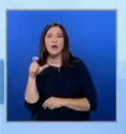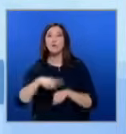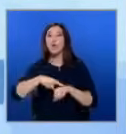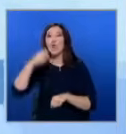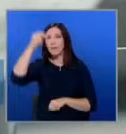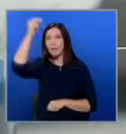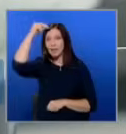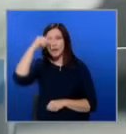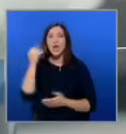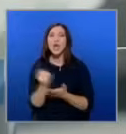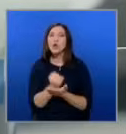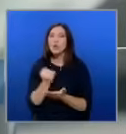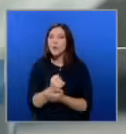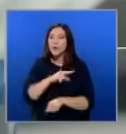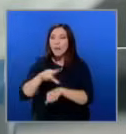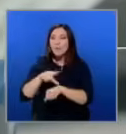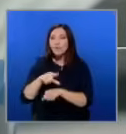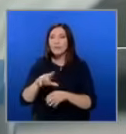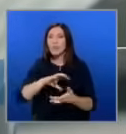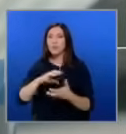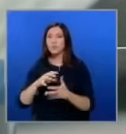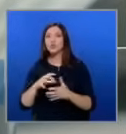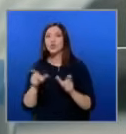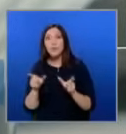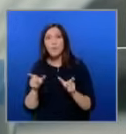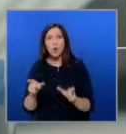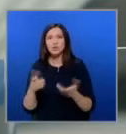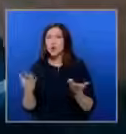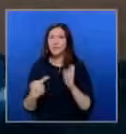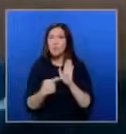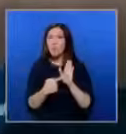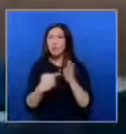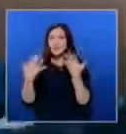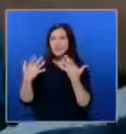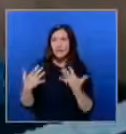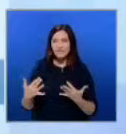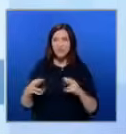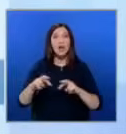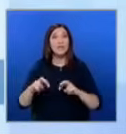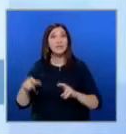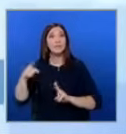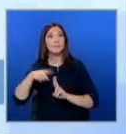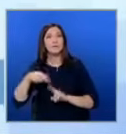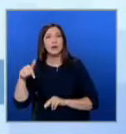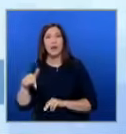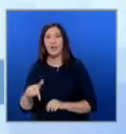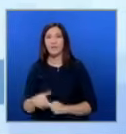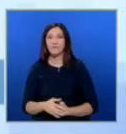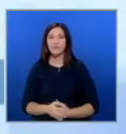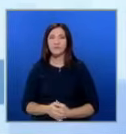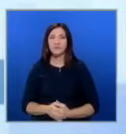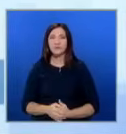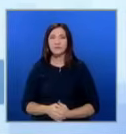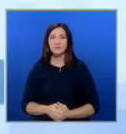Да, България. Икономика по време на политически блокаж, какво показват цифрите, анализ на Петър Ганев.